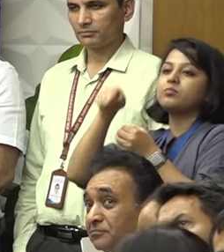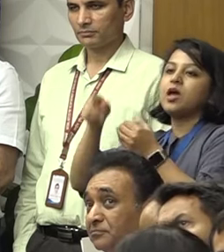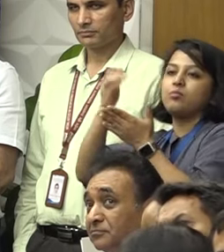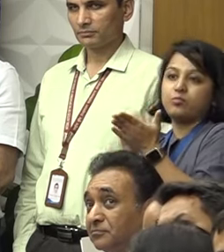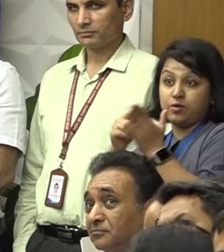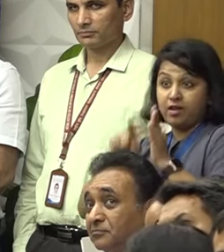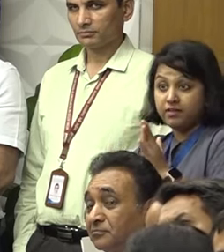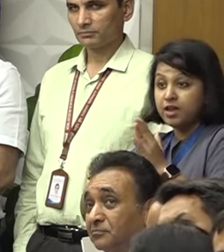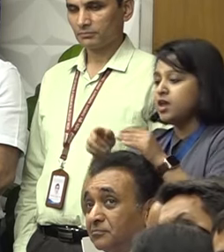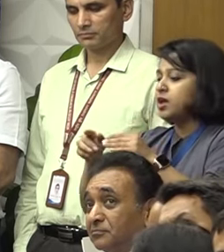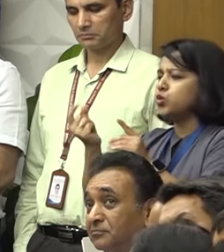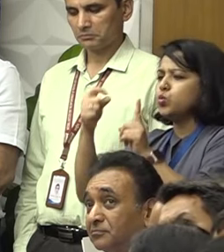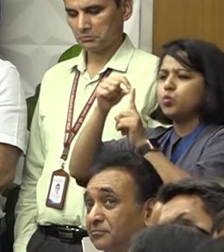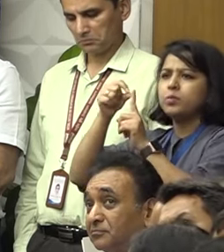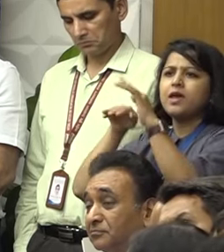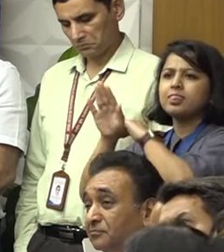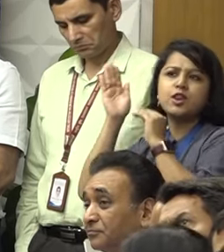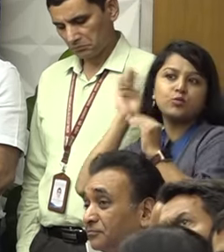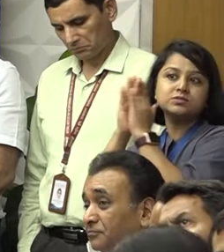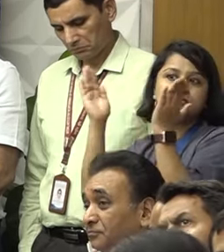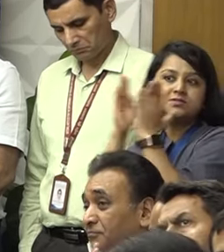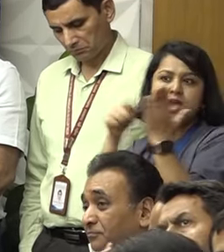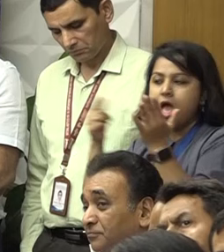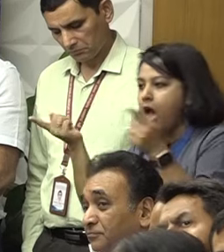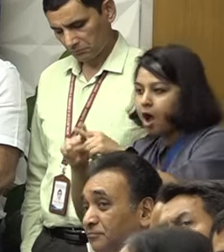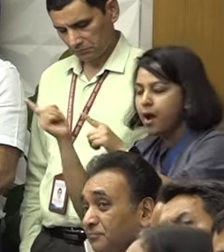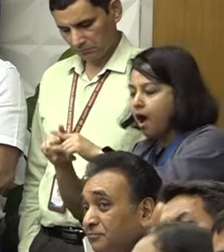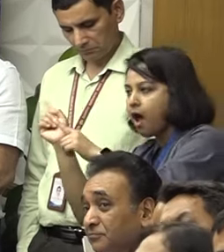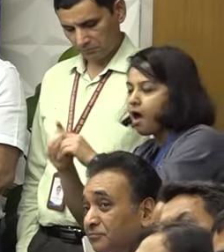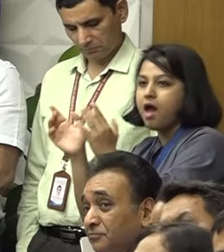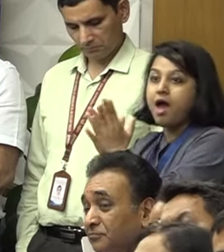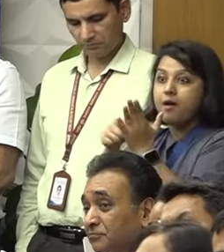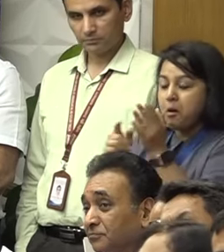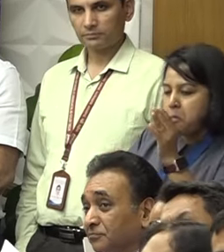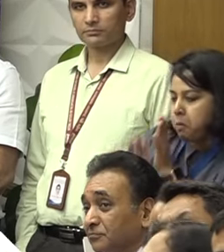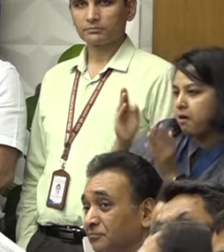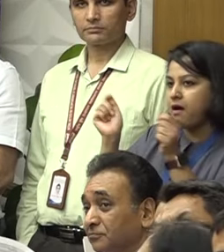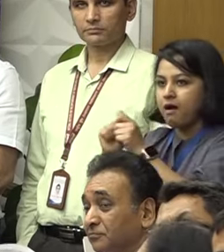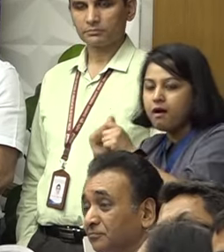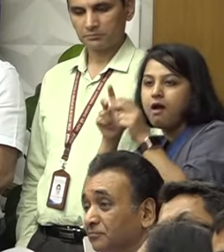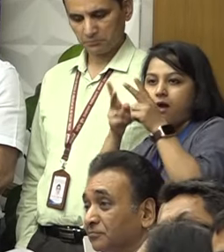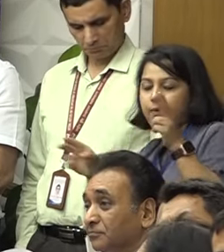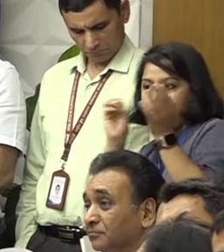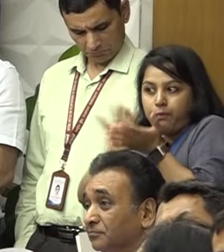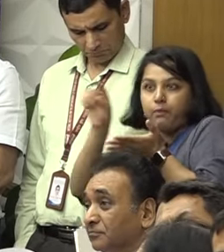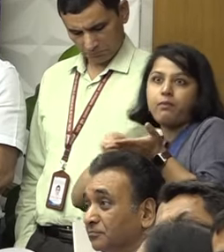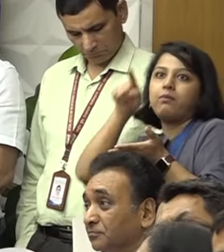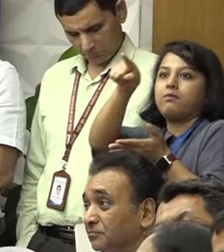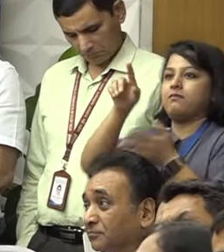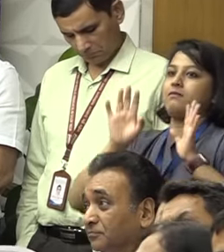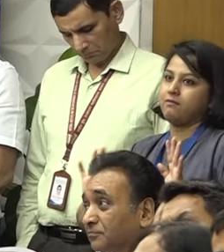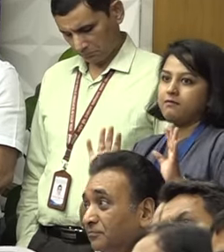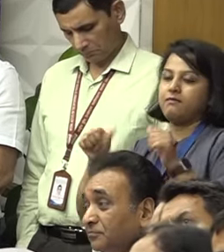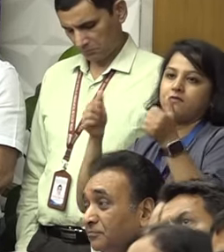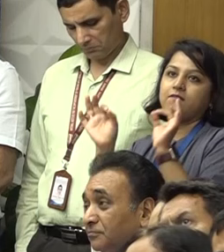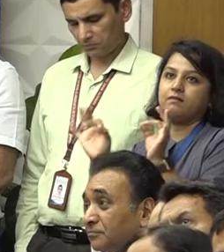के लिए नवीनतम दिव्यांगता समाचार, घटनाओं, उपलब्धियों और विशिष्ट सर्वोत्तम प्रयासों का प्रसारण करना भी सक्षम होगा।